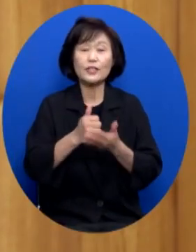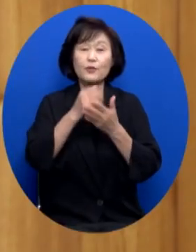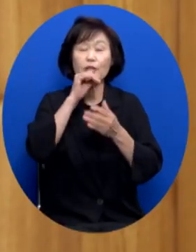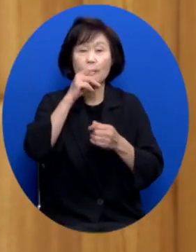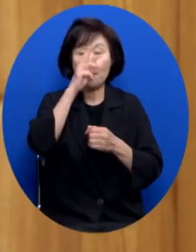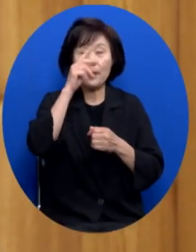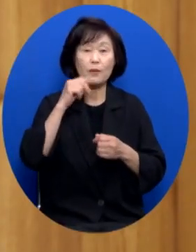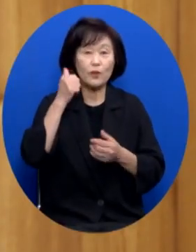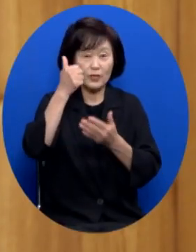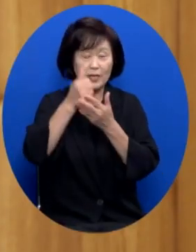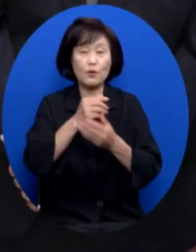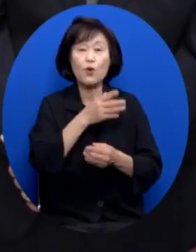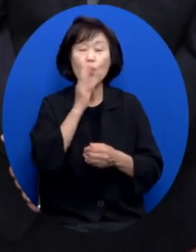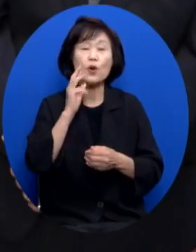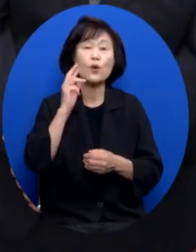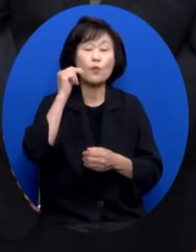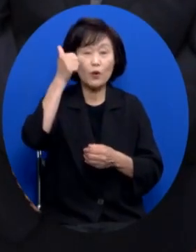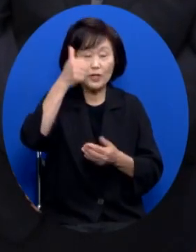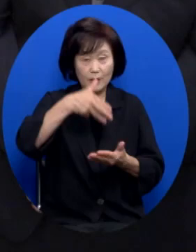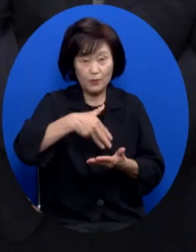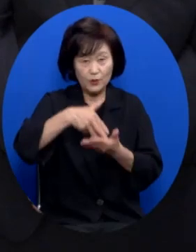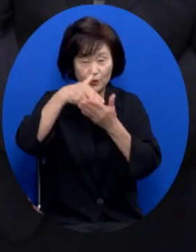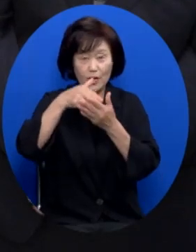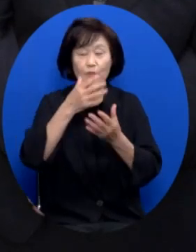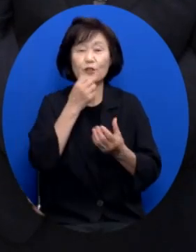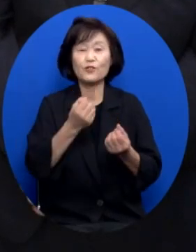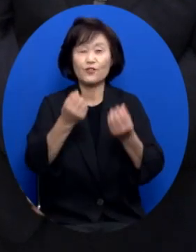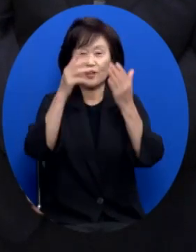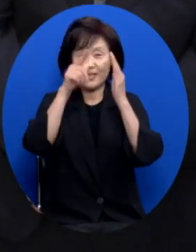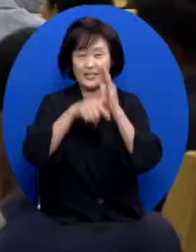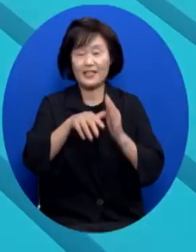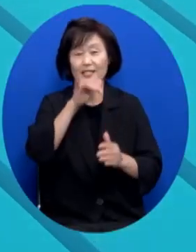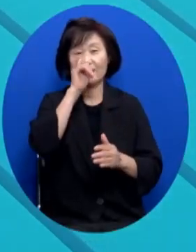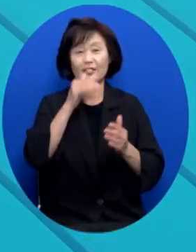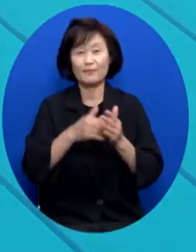박영재 목사를 원로목사로 추대하며 축하의 시간을 가졌습니다.